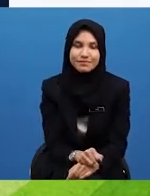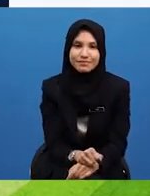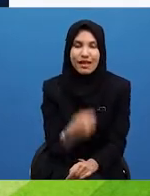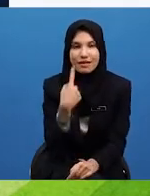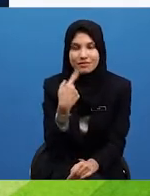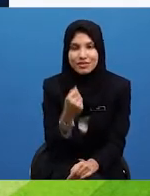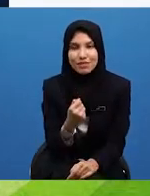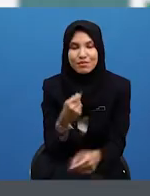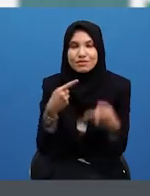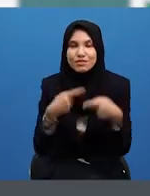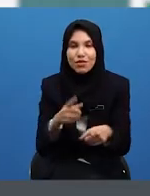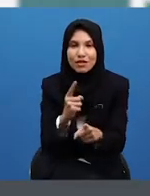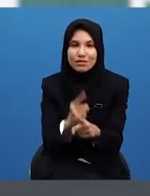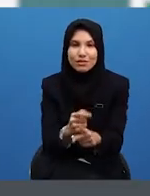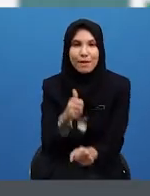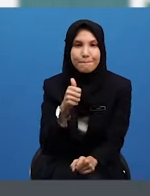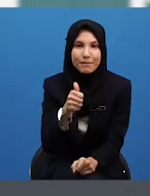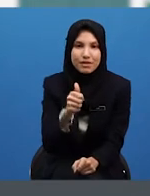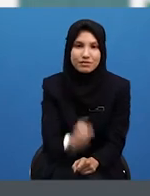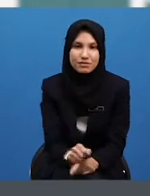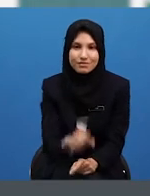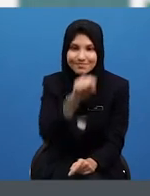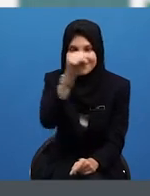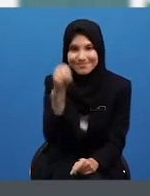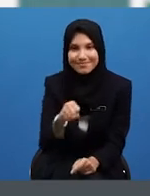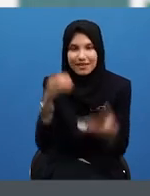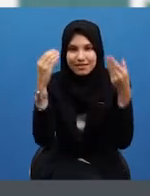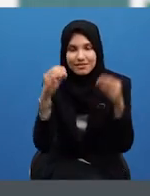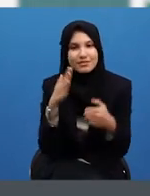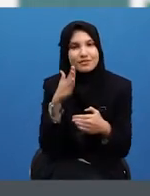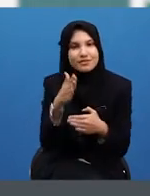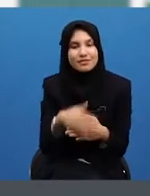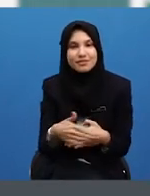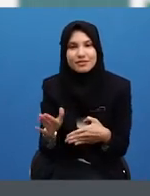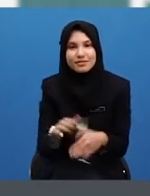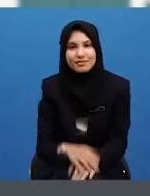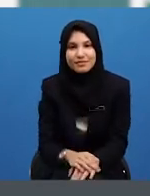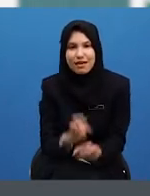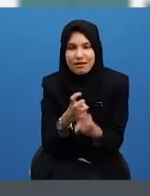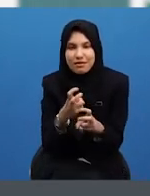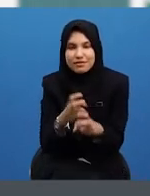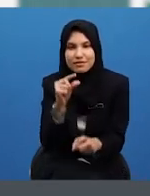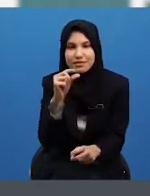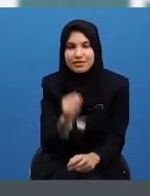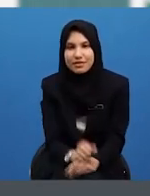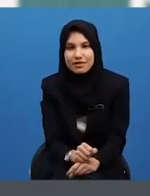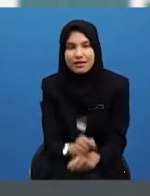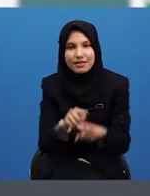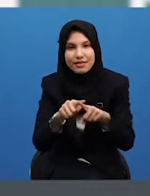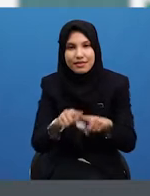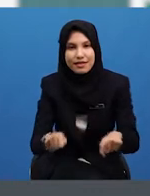betul soal njegu yang seterusnya susah sikit tahu tapi